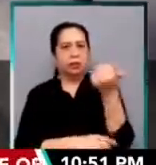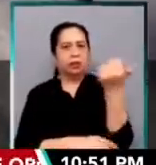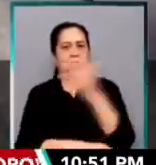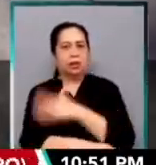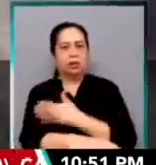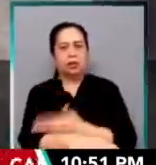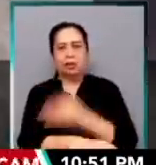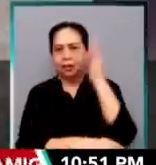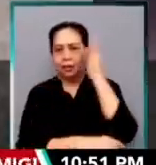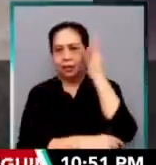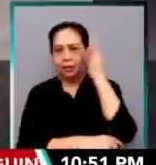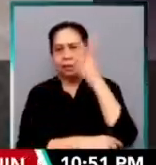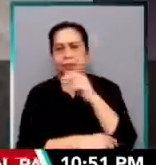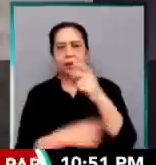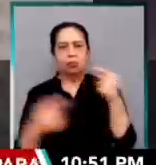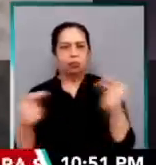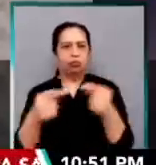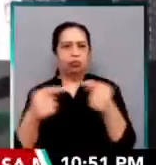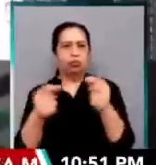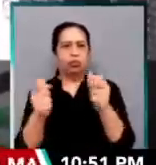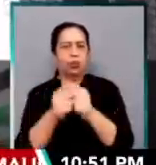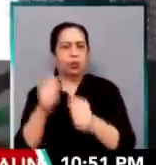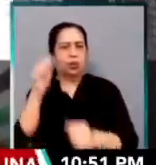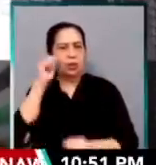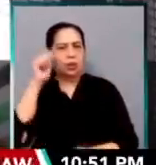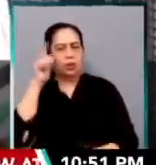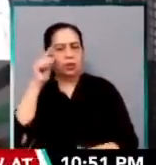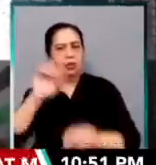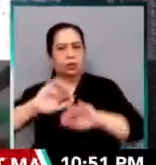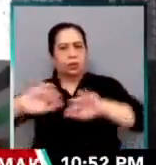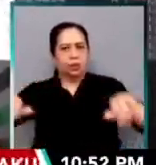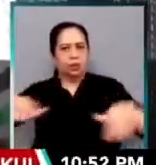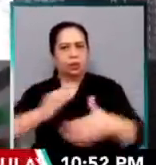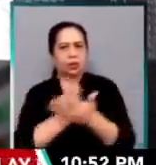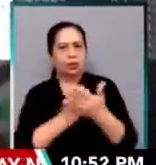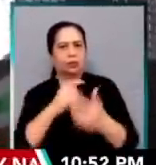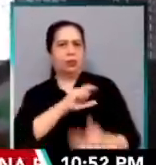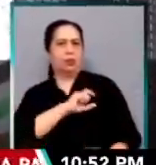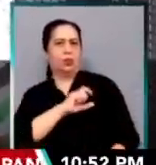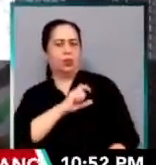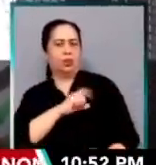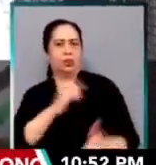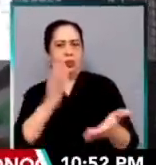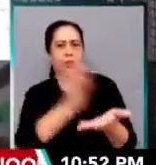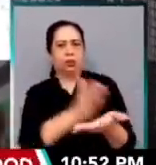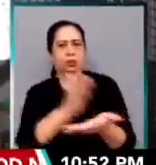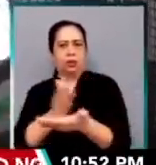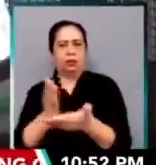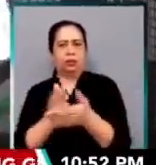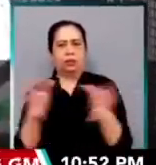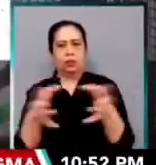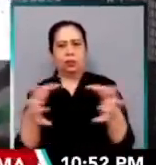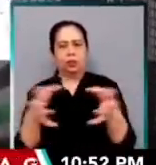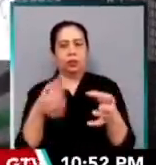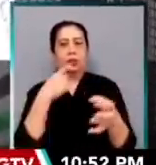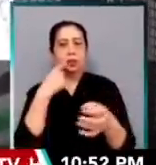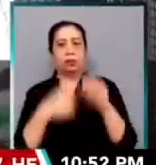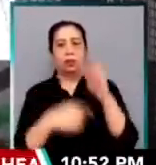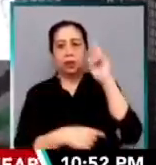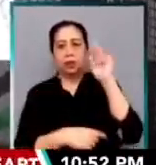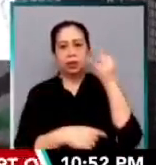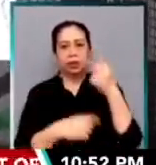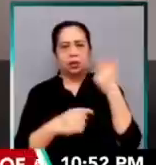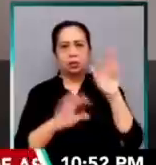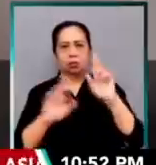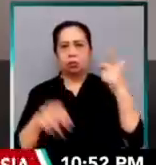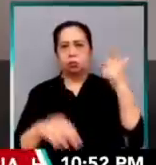at nakipagtalo rin kay Lazo. Pumagitna na ang ilang pulis para matigil ang gulo. Sabi ni RJ, kinasahan siya ng baril